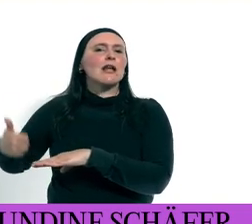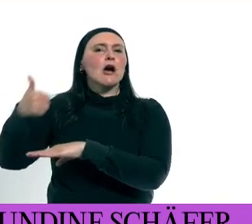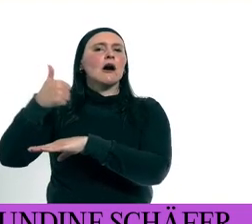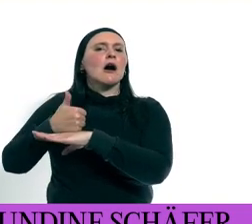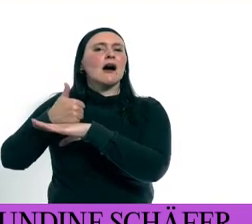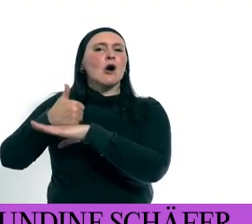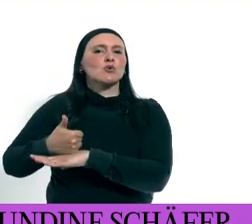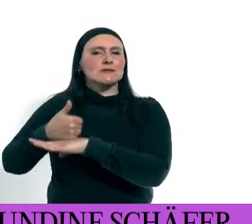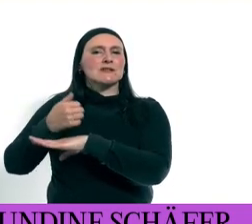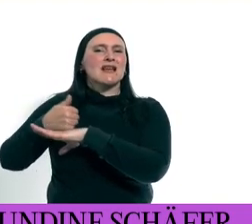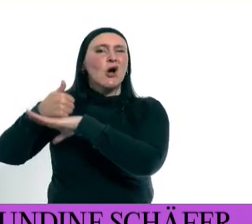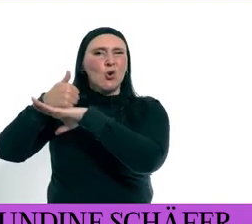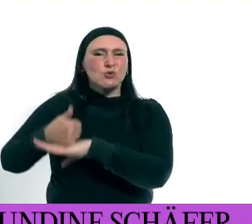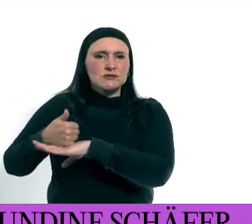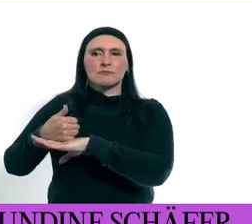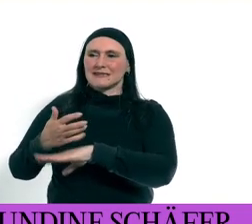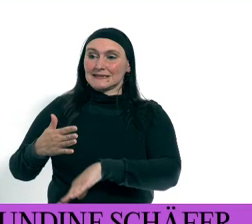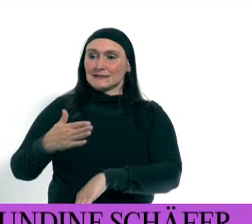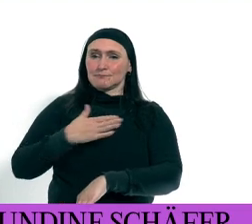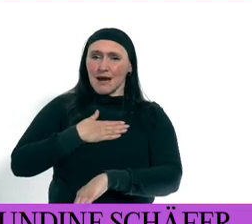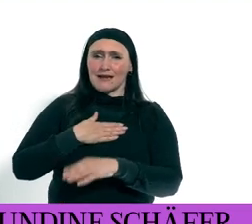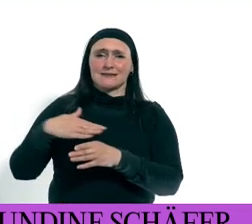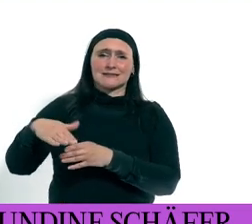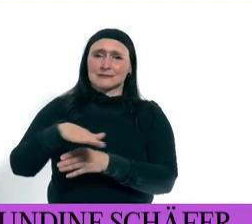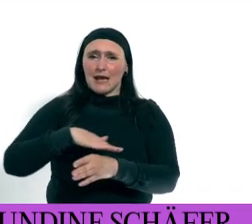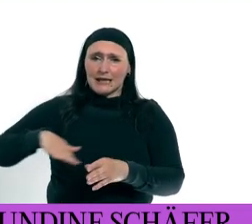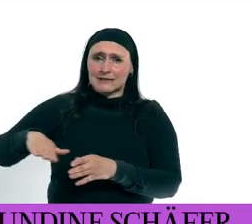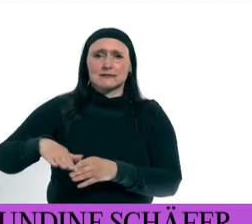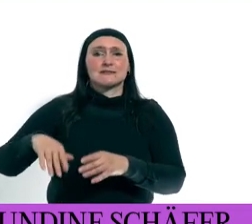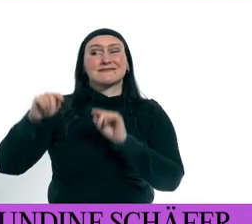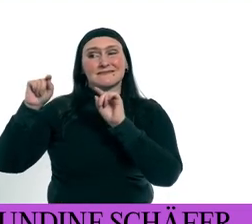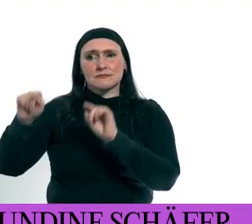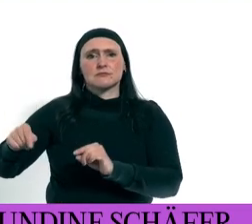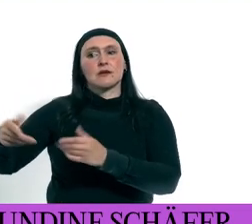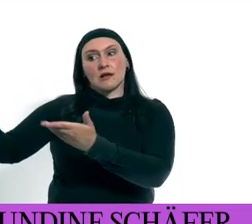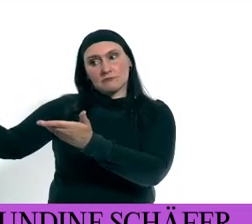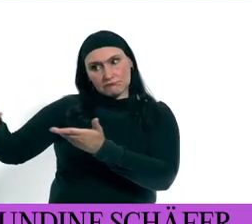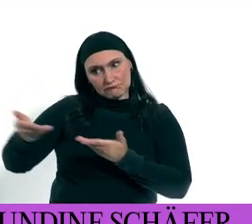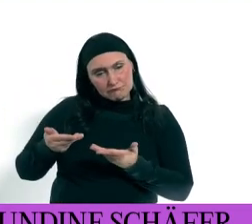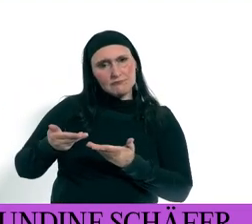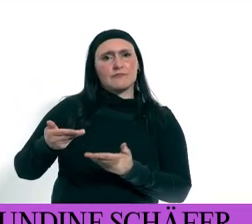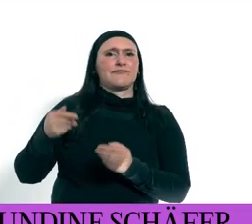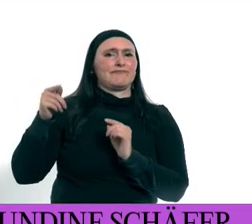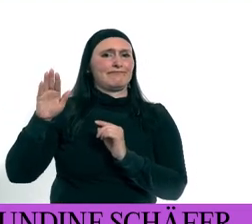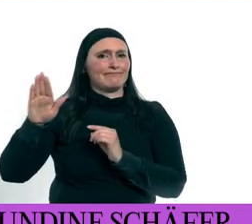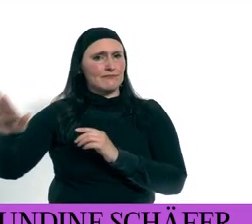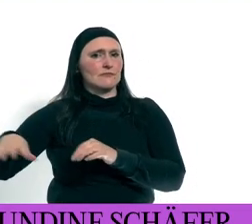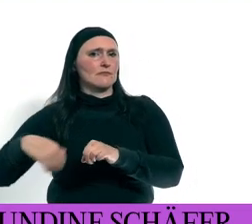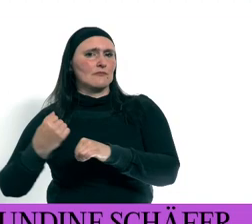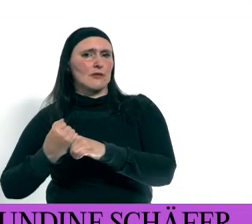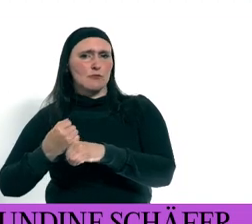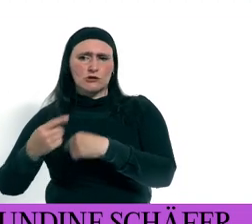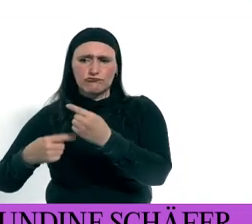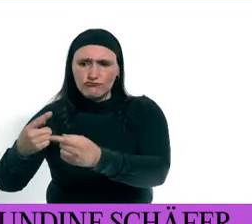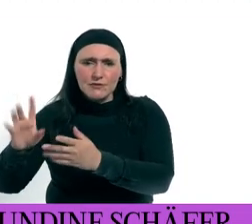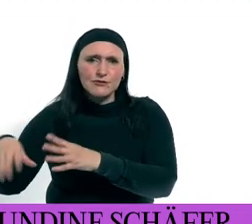Projekts. Und ich glaube, das Wort Hosting, Gastgeberin sein, jemanden bei sich willkommen heißen, ist hier